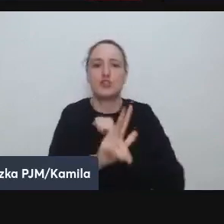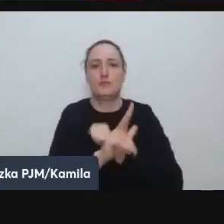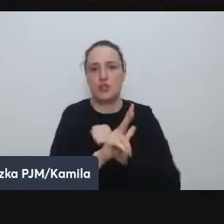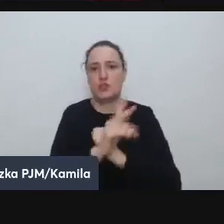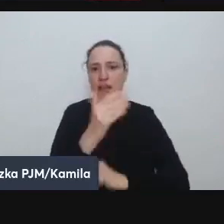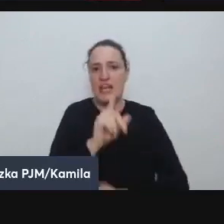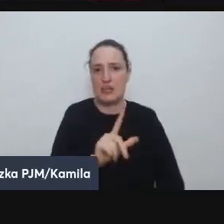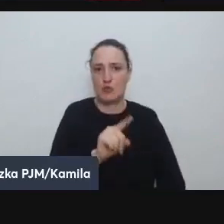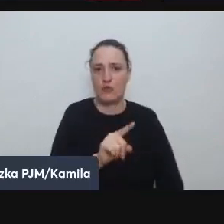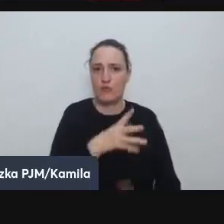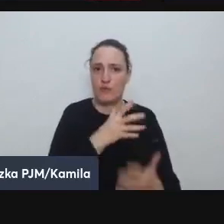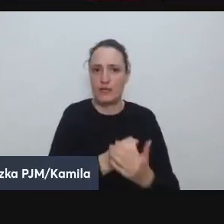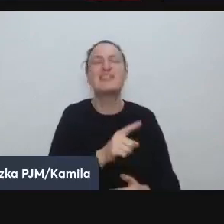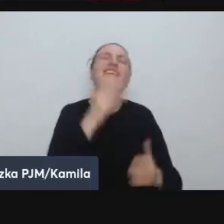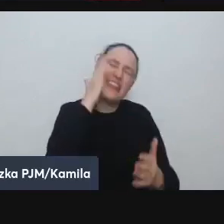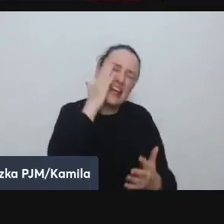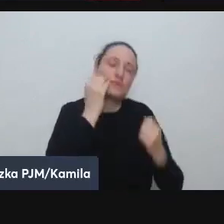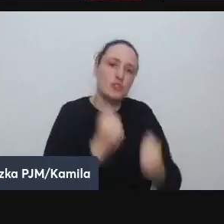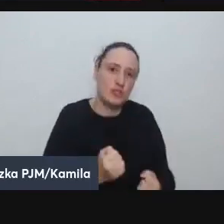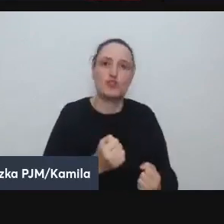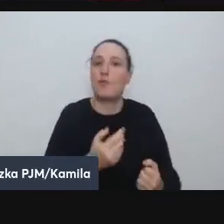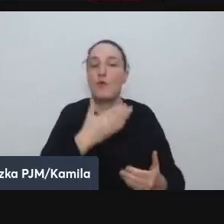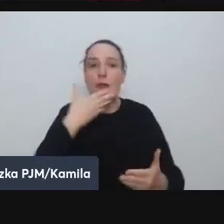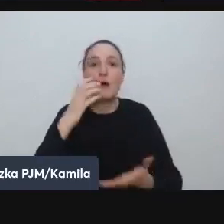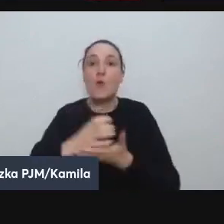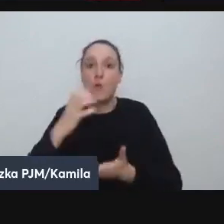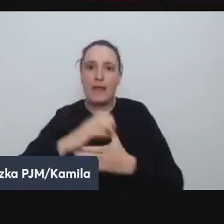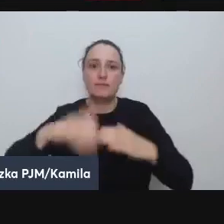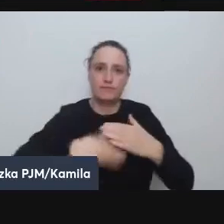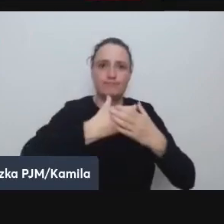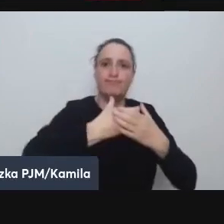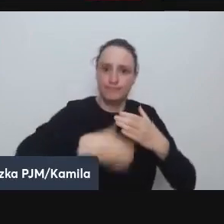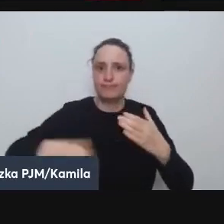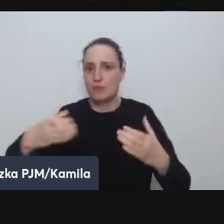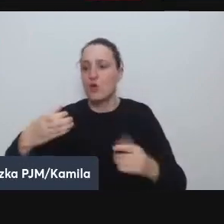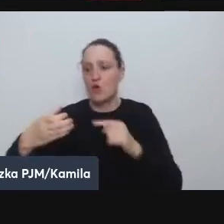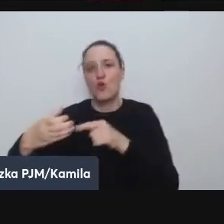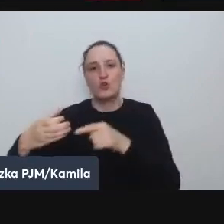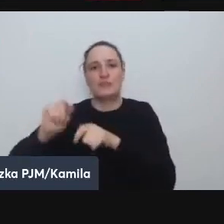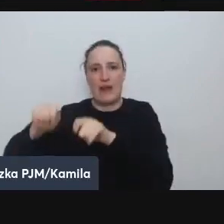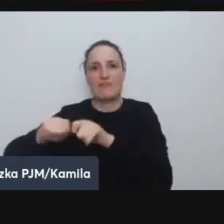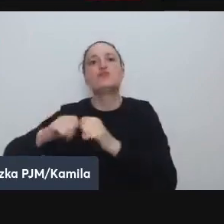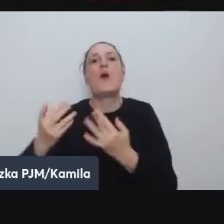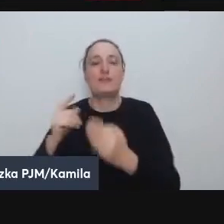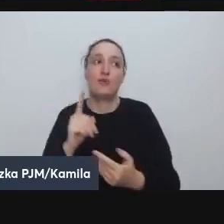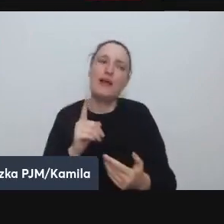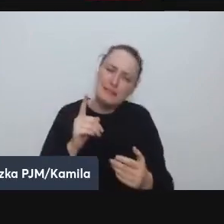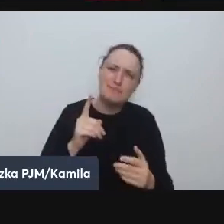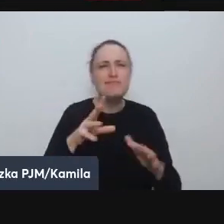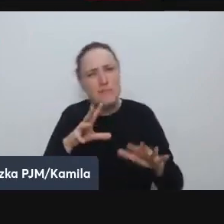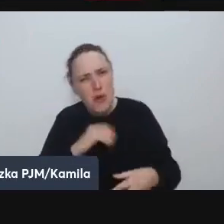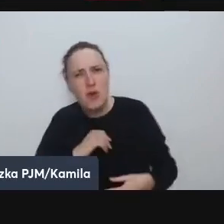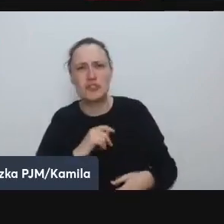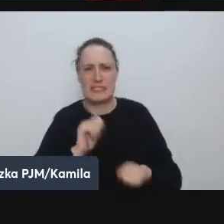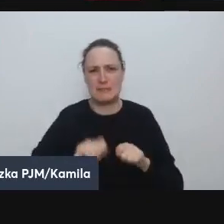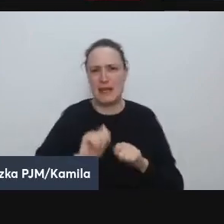często ciężko zmierzyć, no jak się nie korzysta z kubeczka, bo przy kubeczku jest łatwo, ale no są na to sposoby, da się